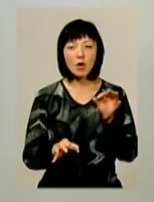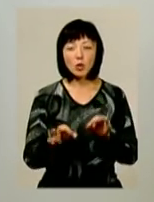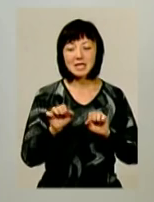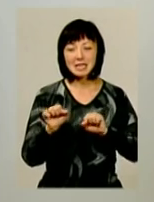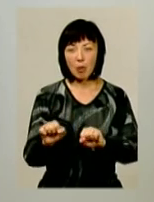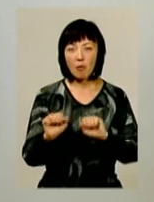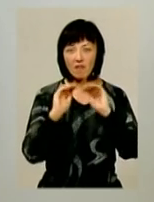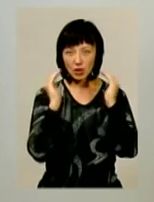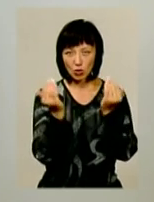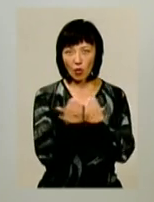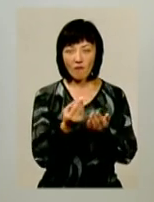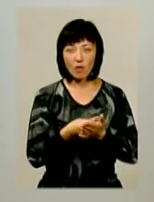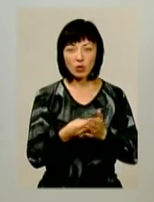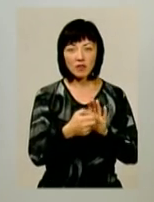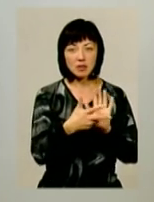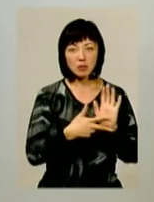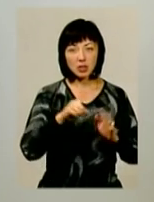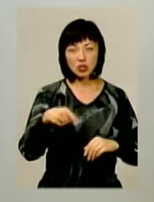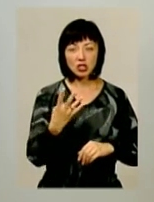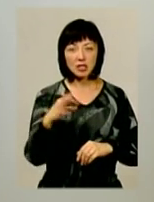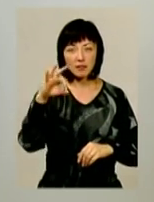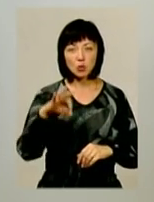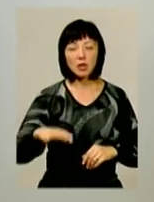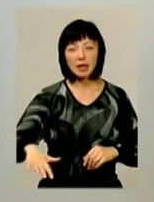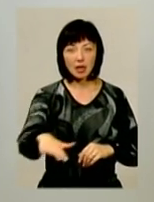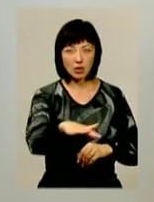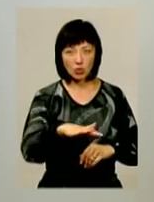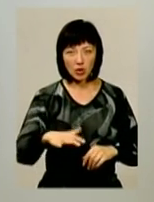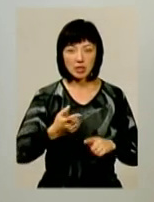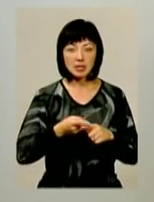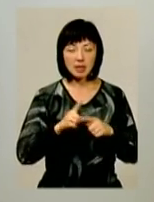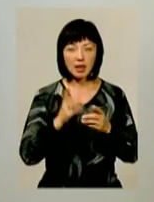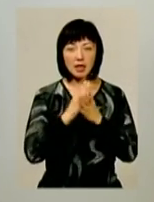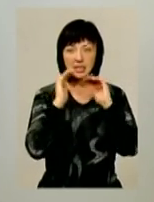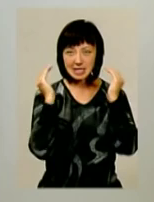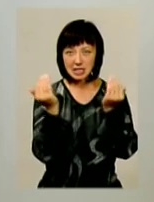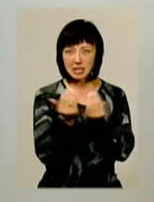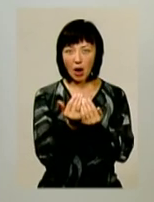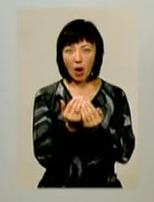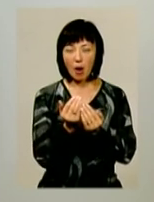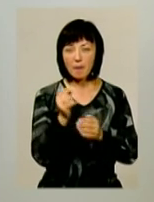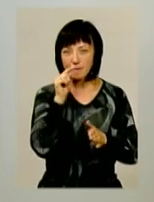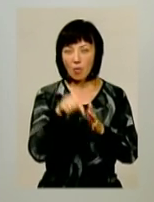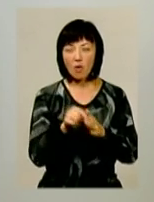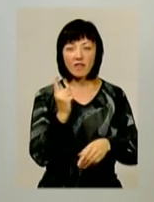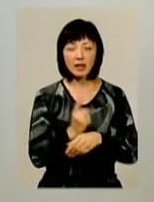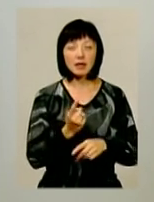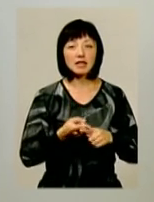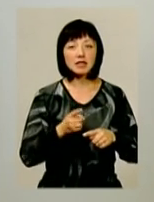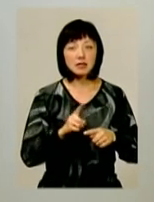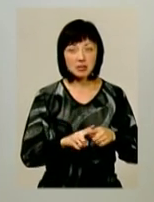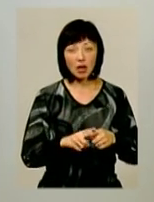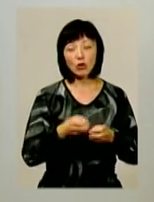У нас 18,4% території є заповіданим в нашій області. Це є другий показник в Україні, це